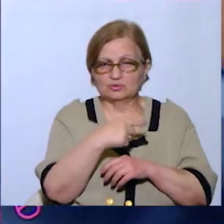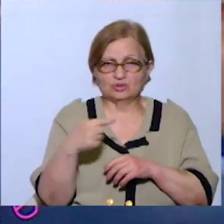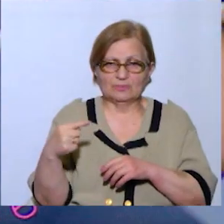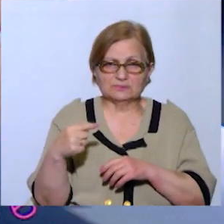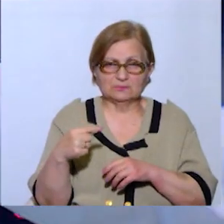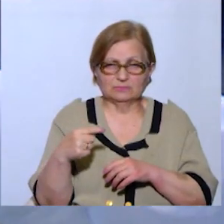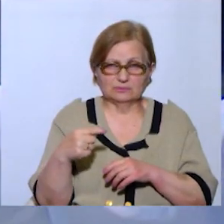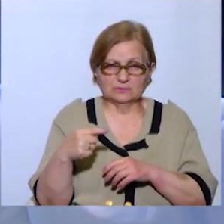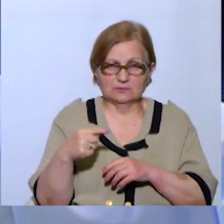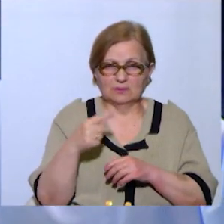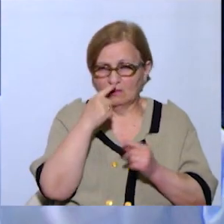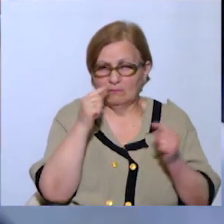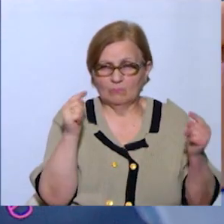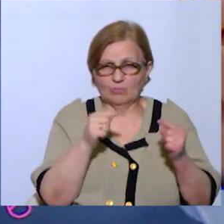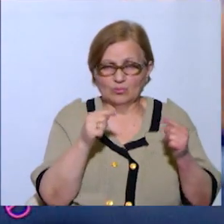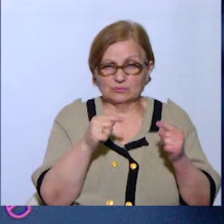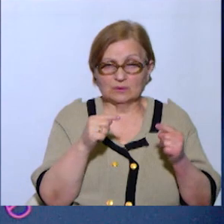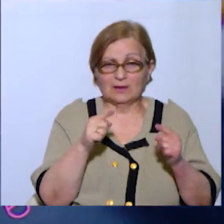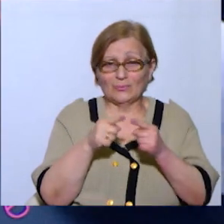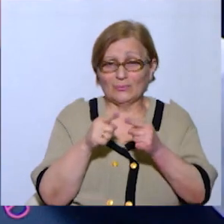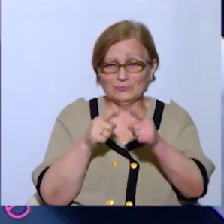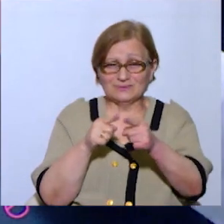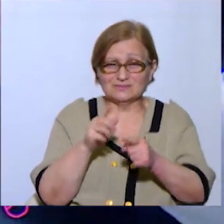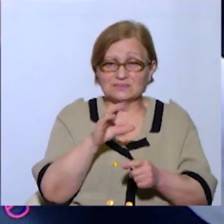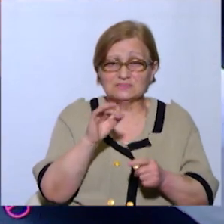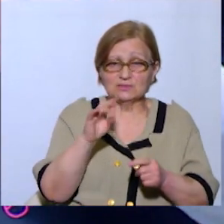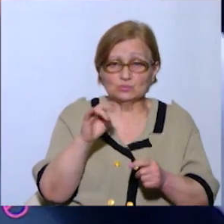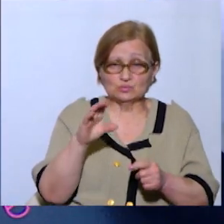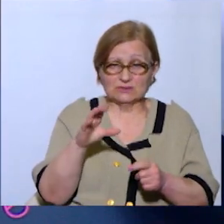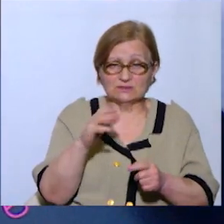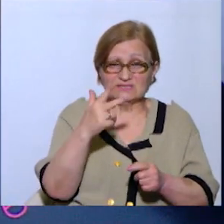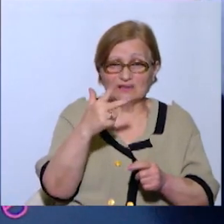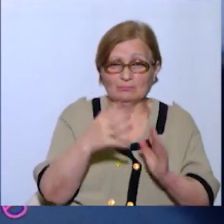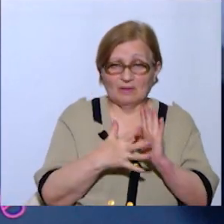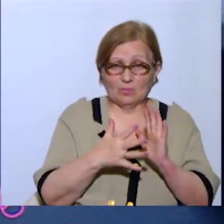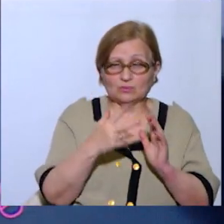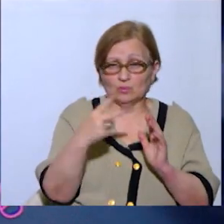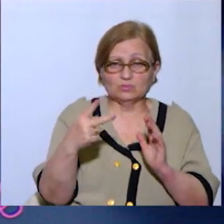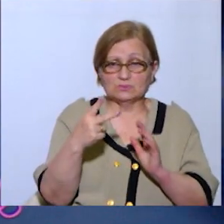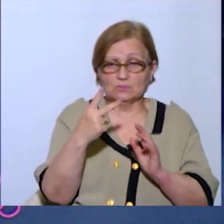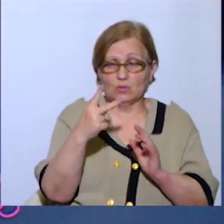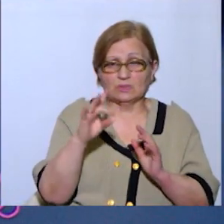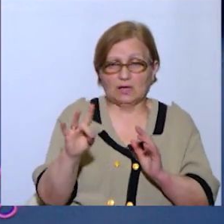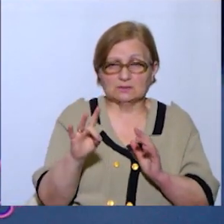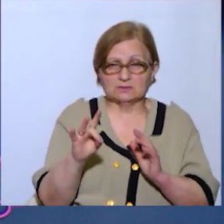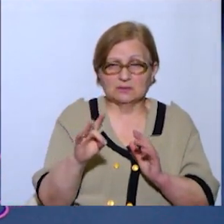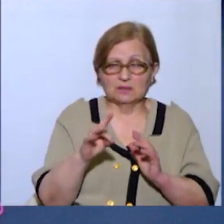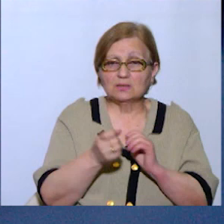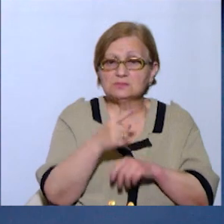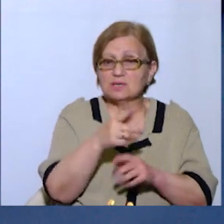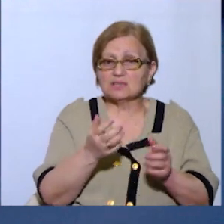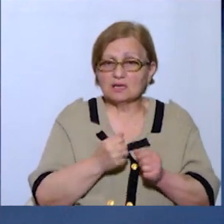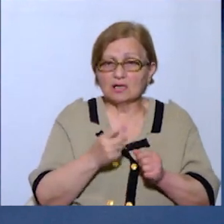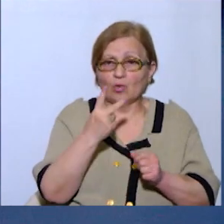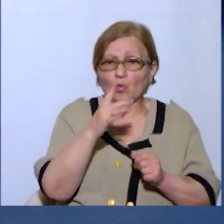შეფარდებული მოპირდაპირე აი ამ კუთხის სინუსთან ანუ 3/5-თან რომ უდრის 2 ერს. საიდანაც მიიღება რომ